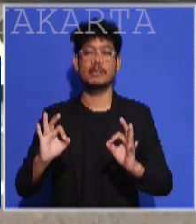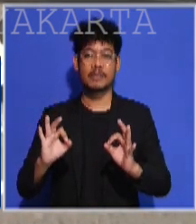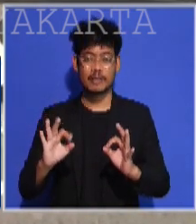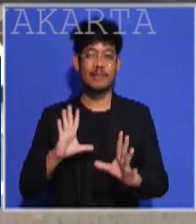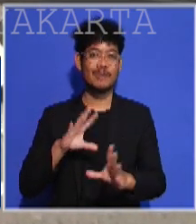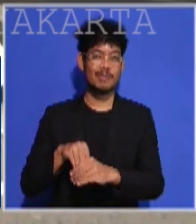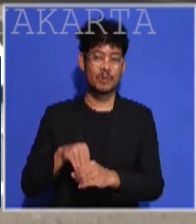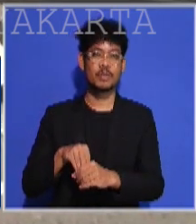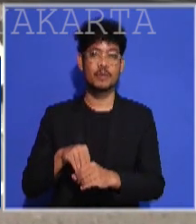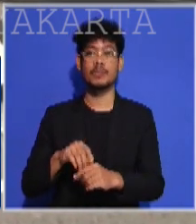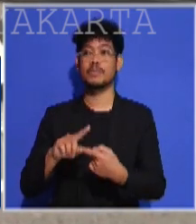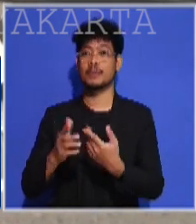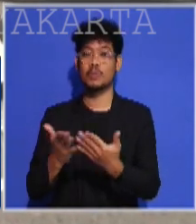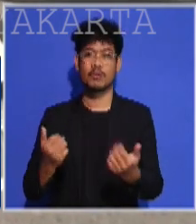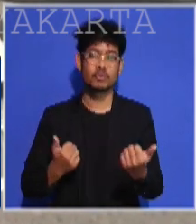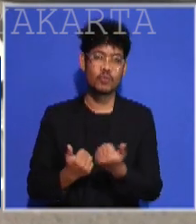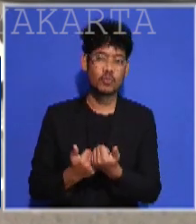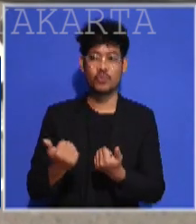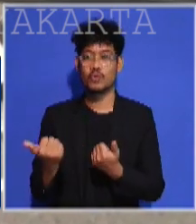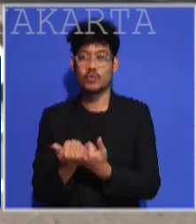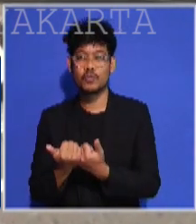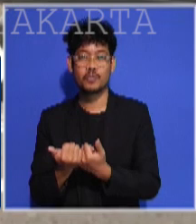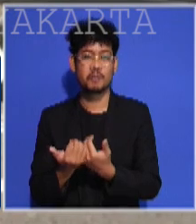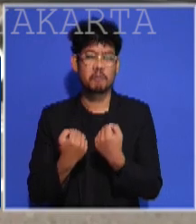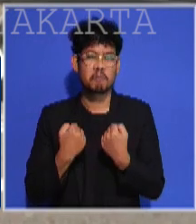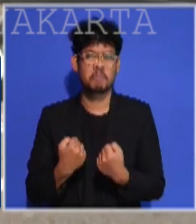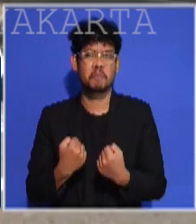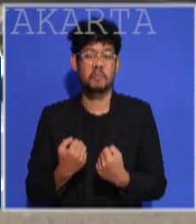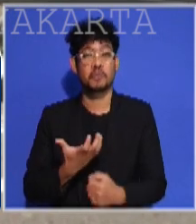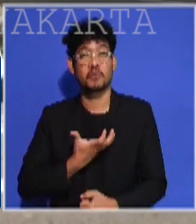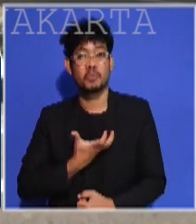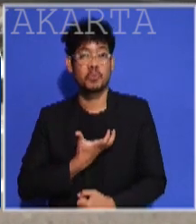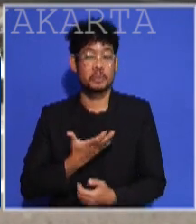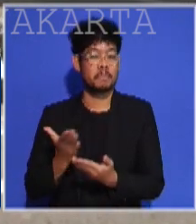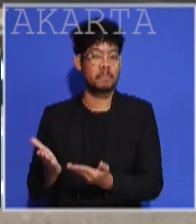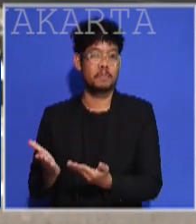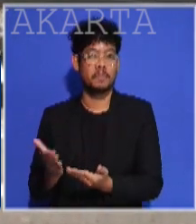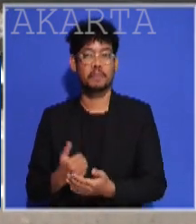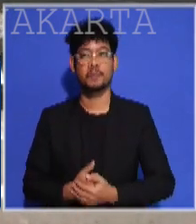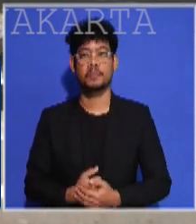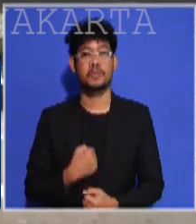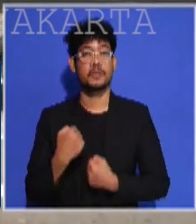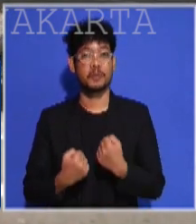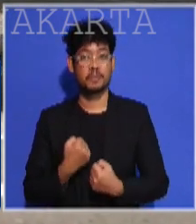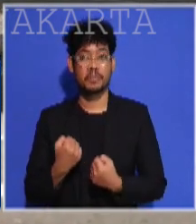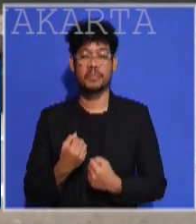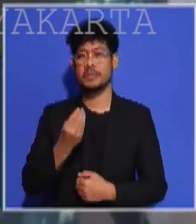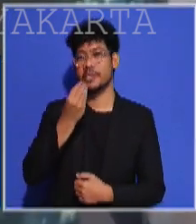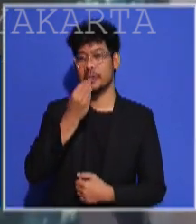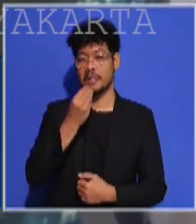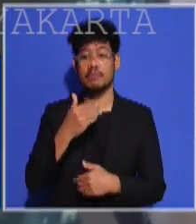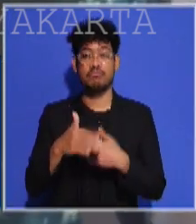teman-teman yang Sal itu membuat saya bersemangat membuat e usaha saya